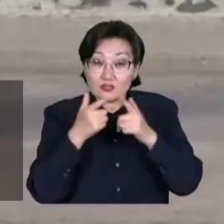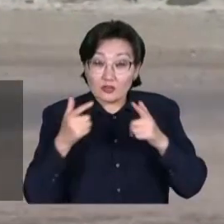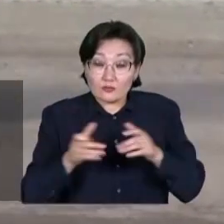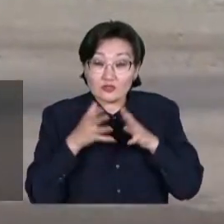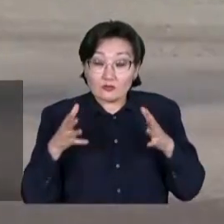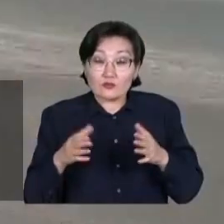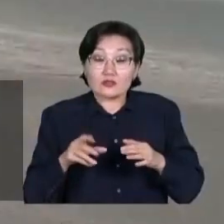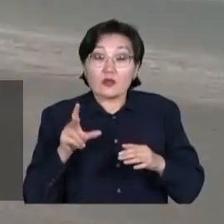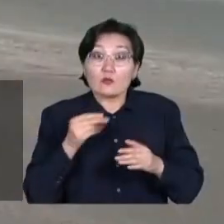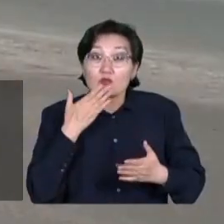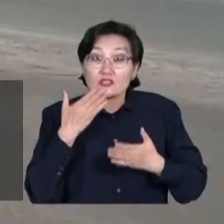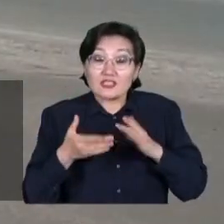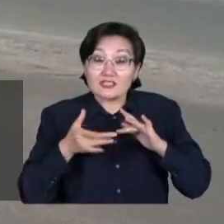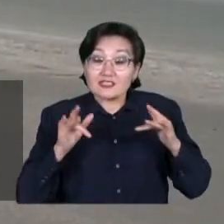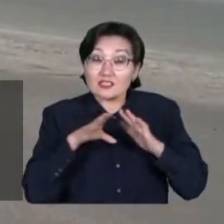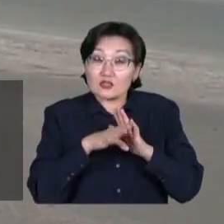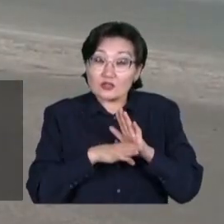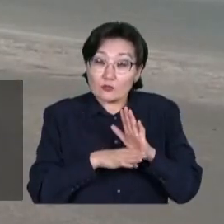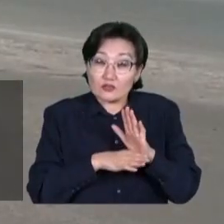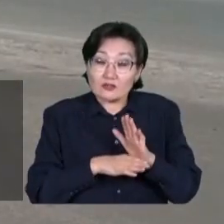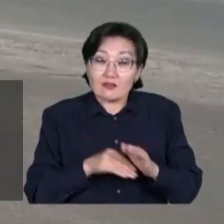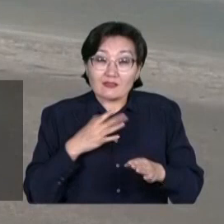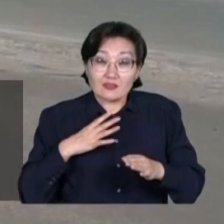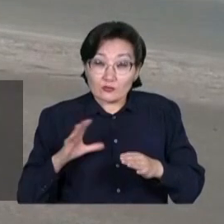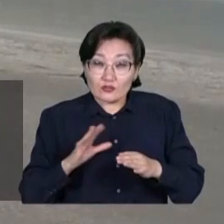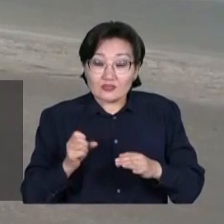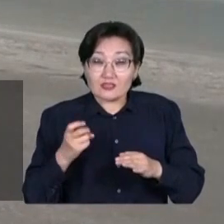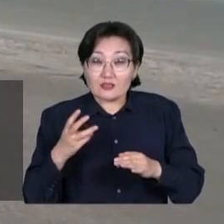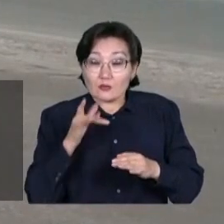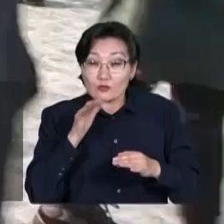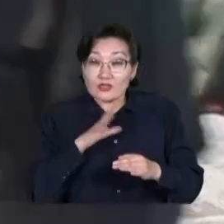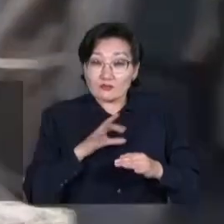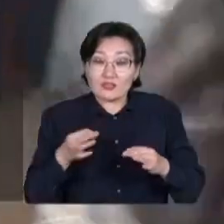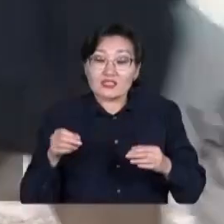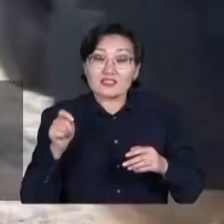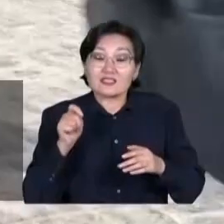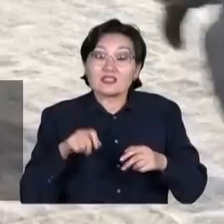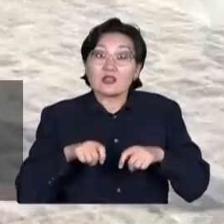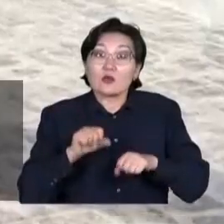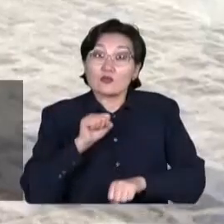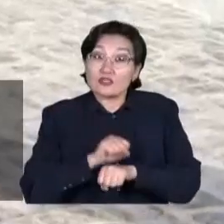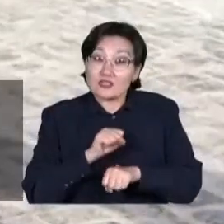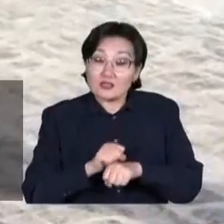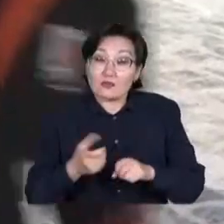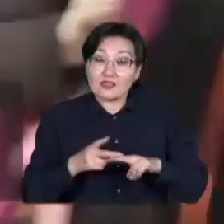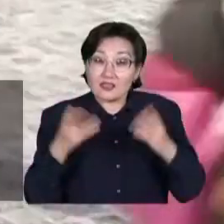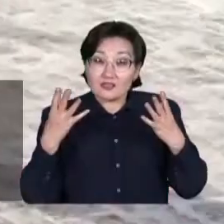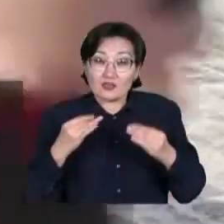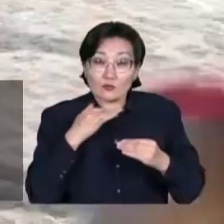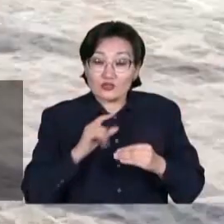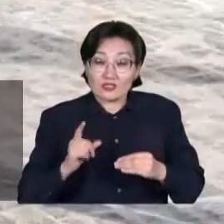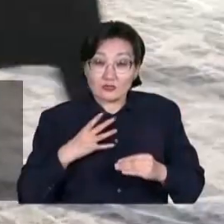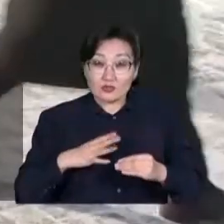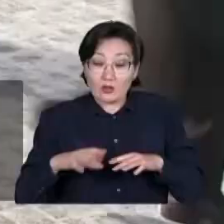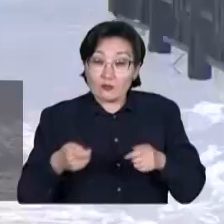большого количества запросов сайт kidsympf.kz не выдержал и некоторое время был недоступен. Этот день ждали многие с нетерпением после того, как